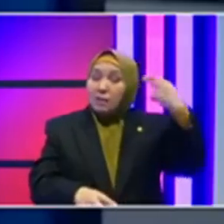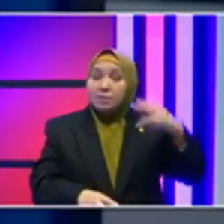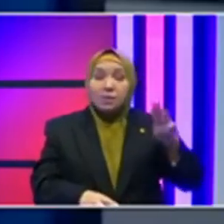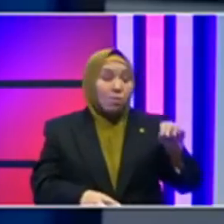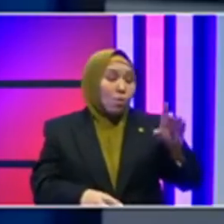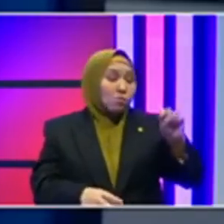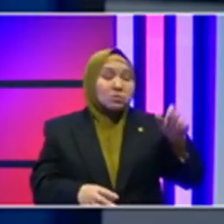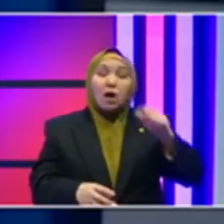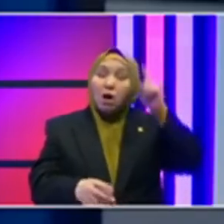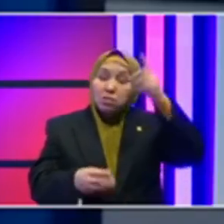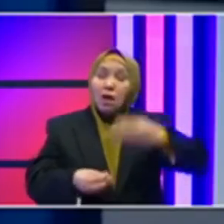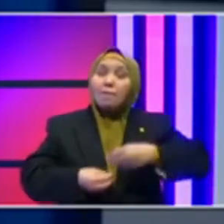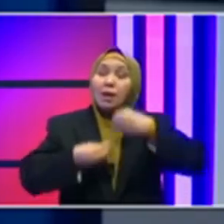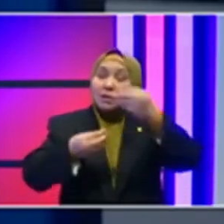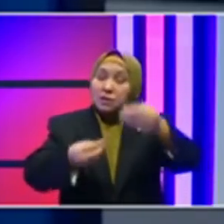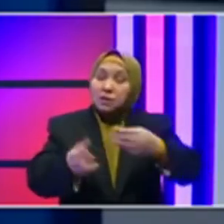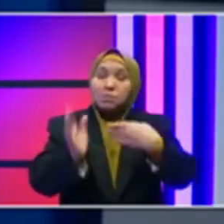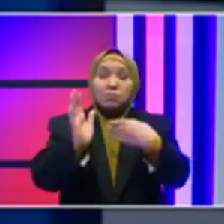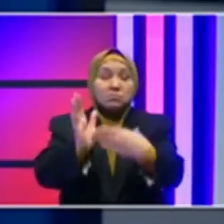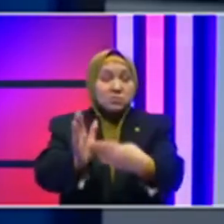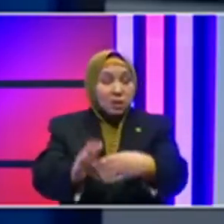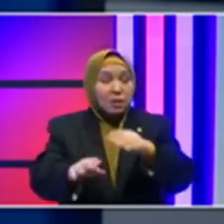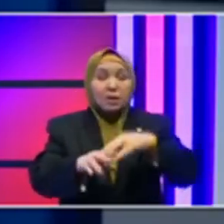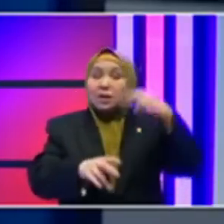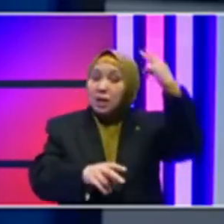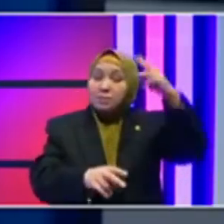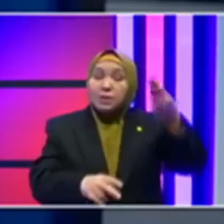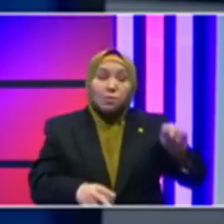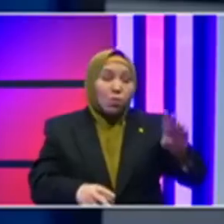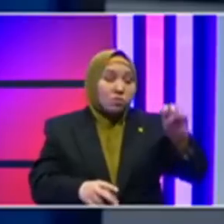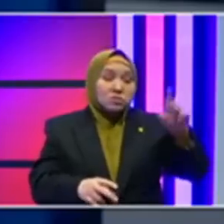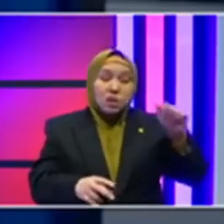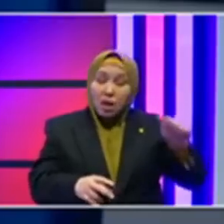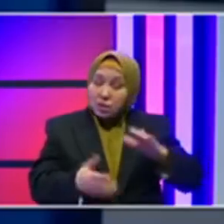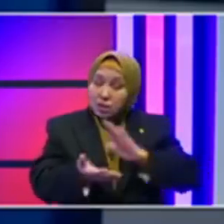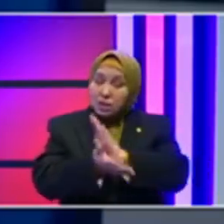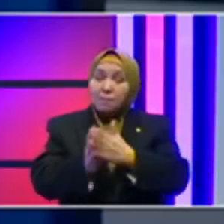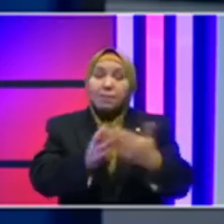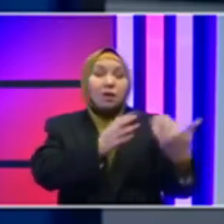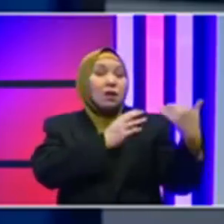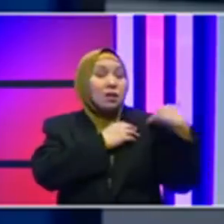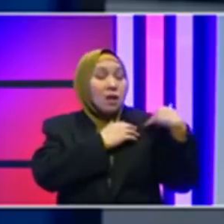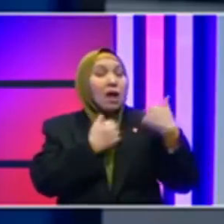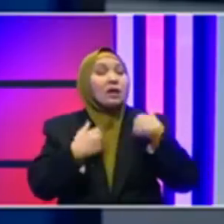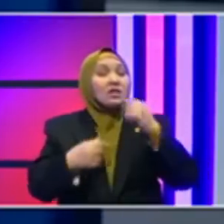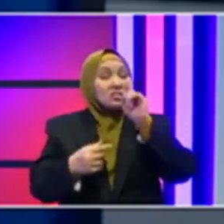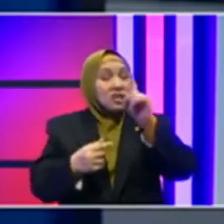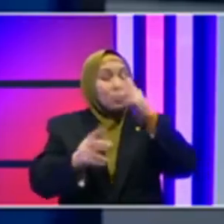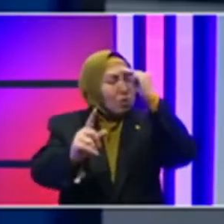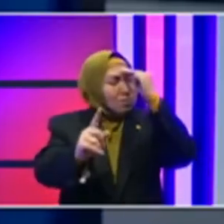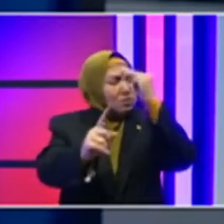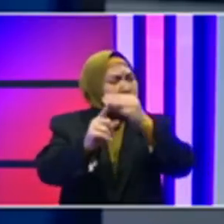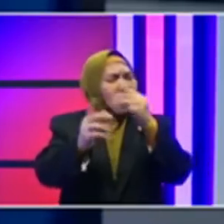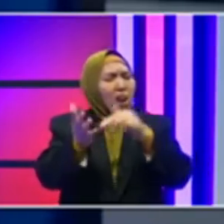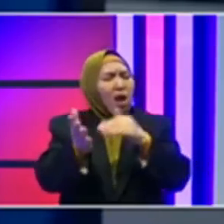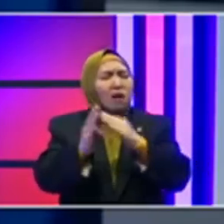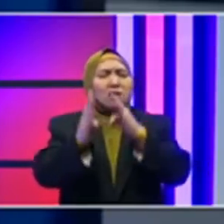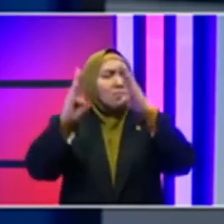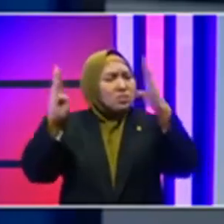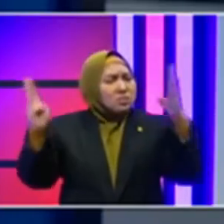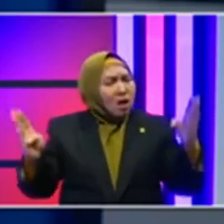Allah berikan mukjizat kepada Nabi Musa Alaihissalam maka peranannya ada satu misi yang lebih besar